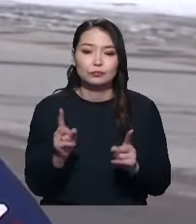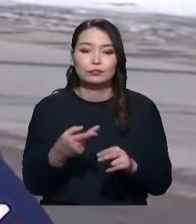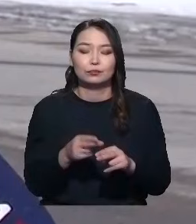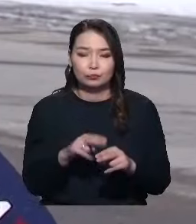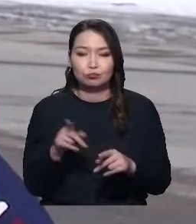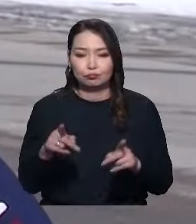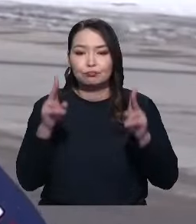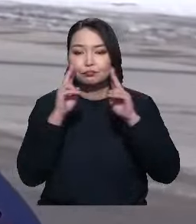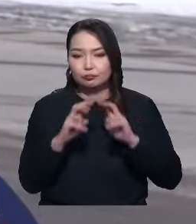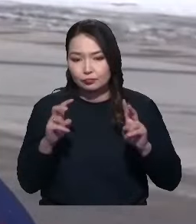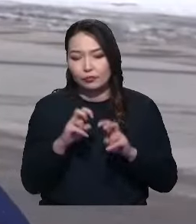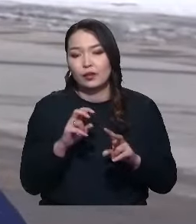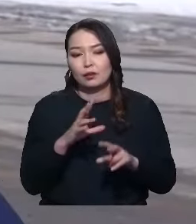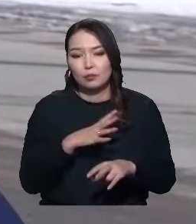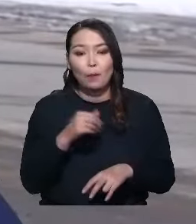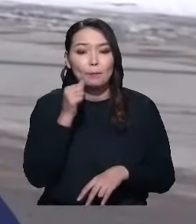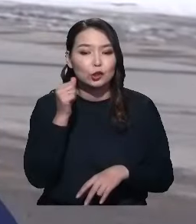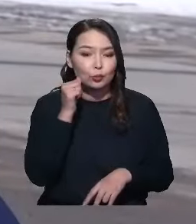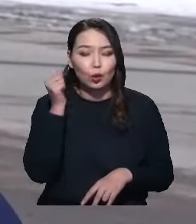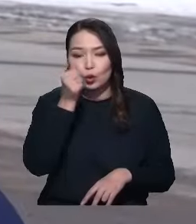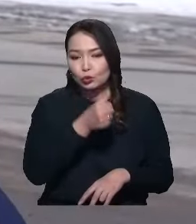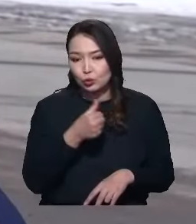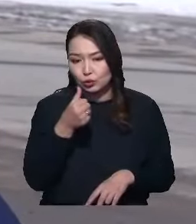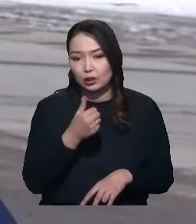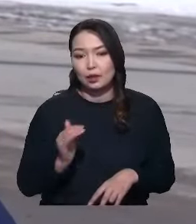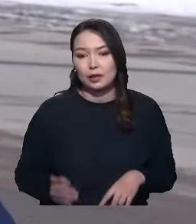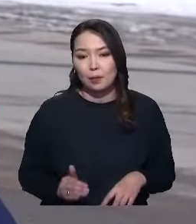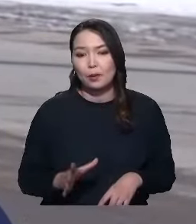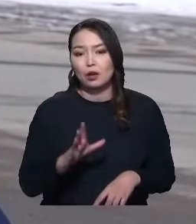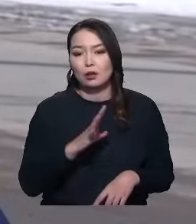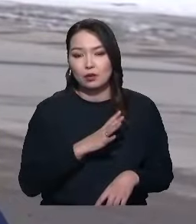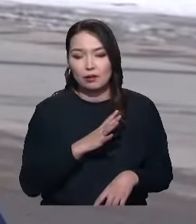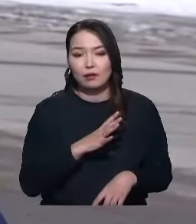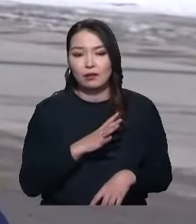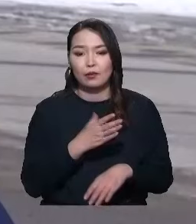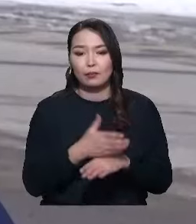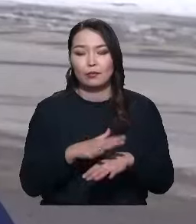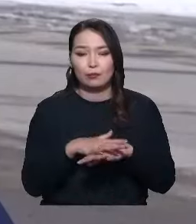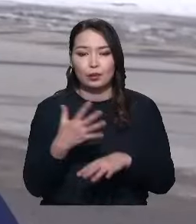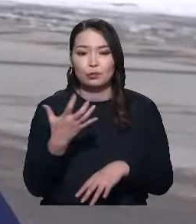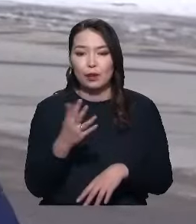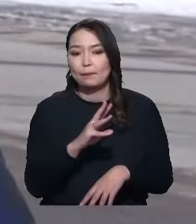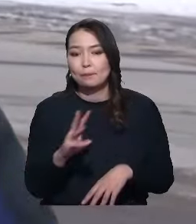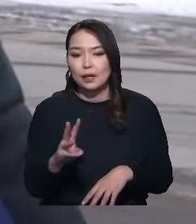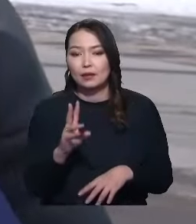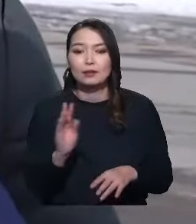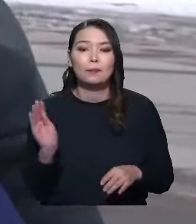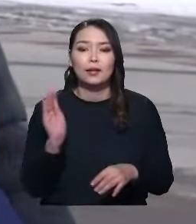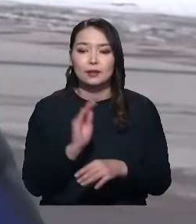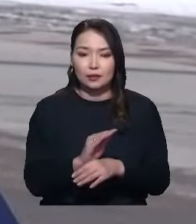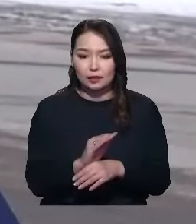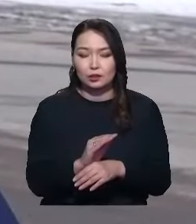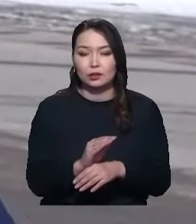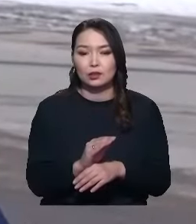обследует. В прошлом году компании было выделено 505 миллионов на дополнительную